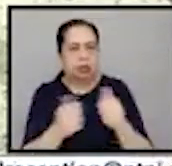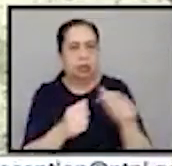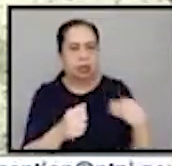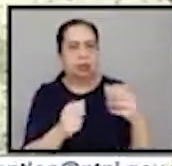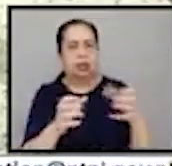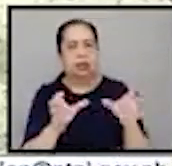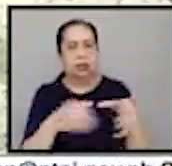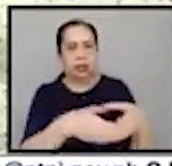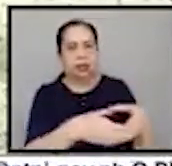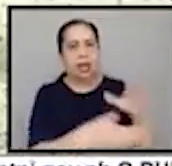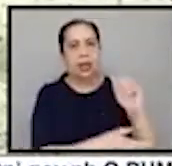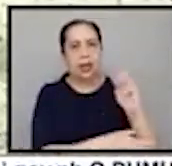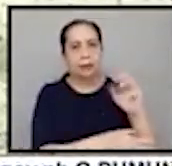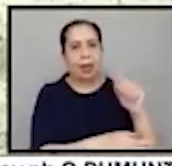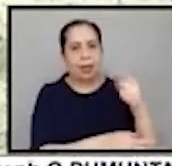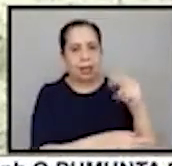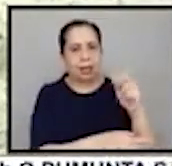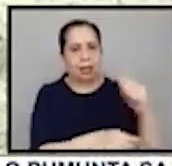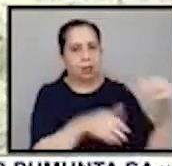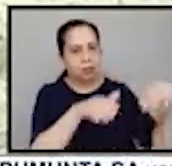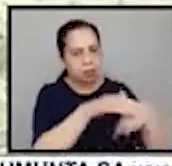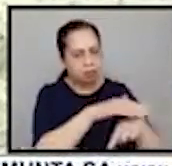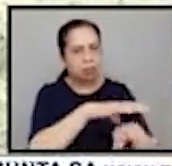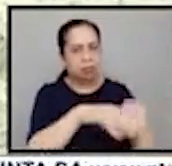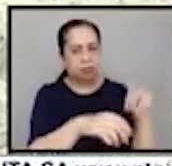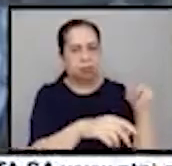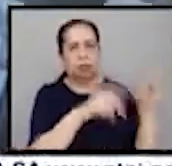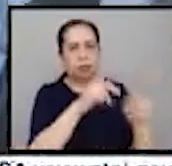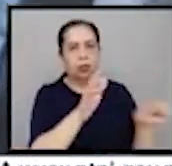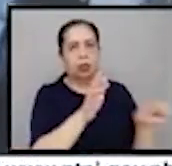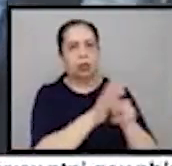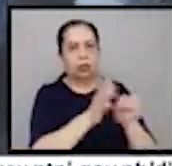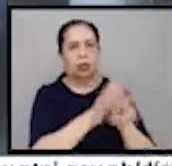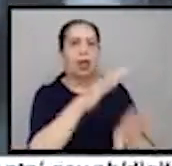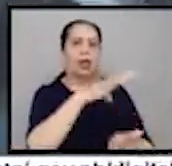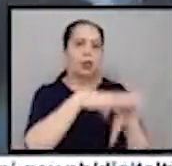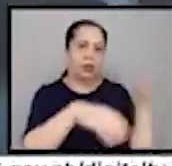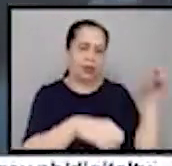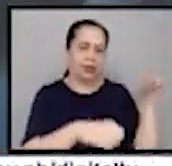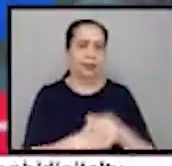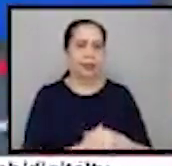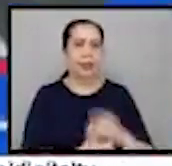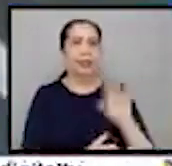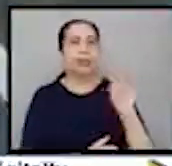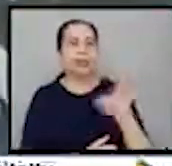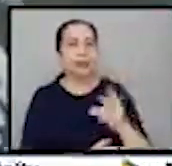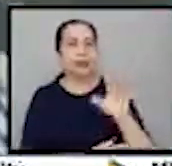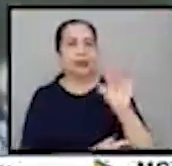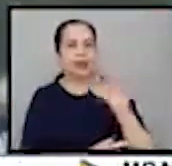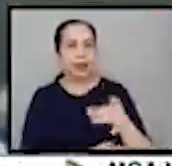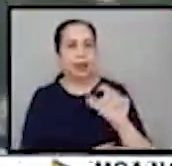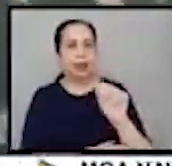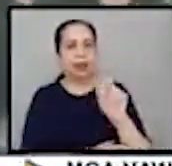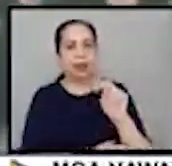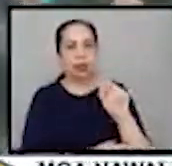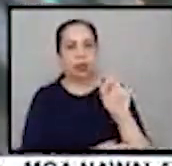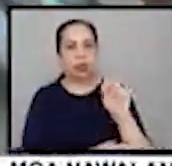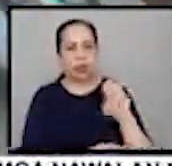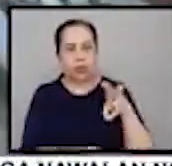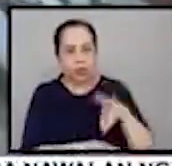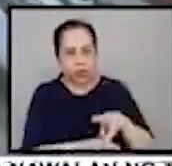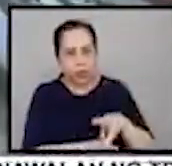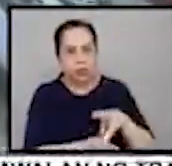at magkakaroon ng entry at exit ang mga pasahero sa labas. Ikapito at ikawalo ang Andonas at Camp Aguinaldo Station